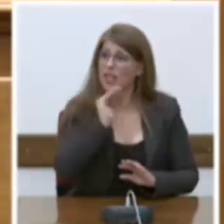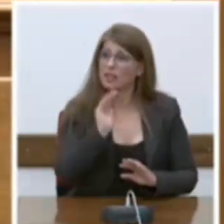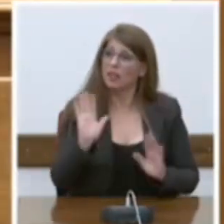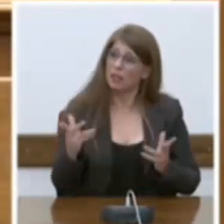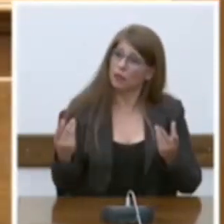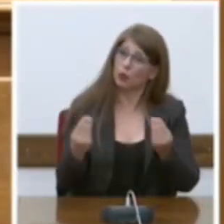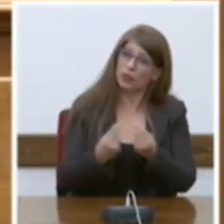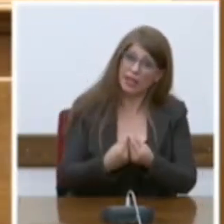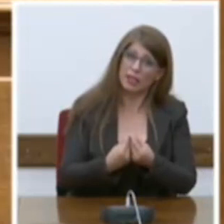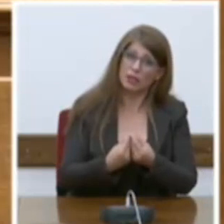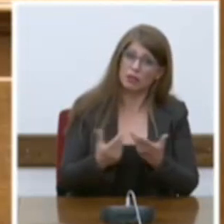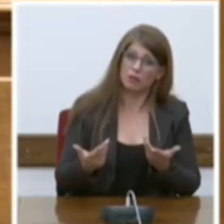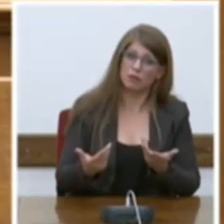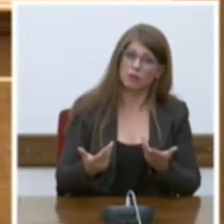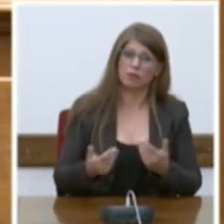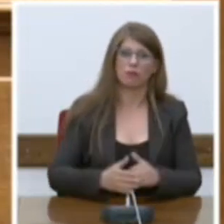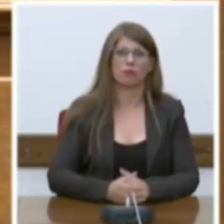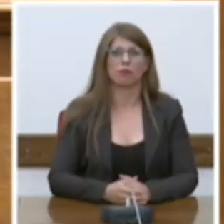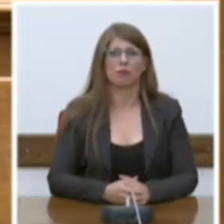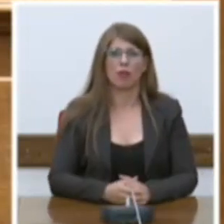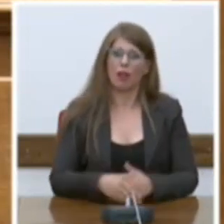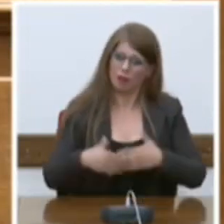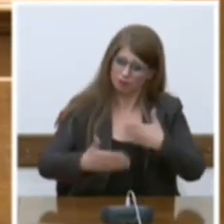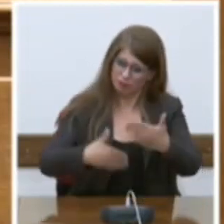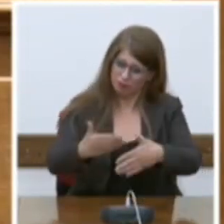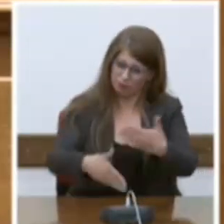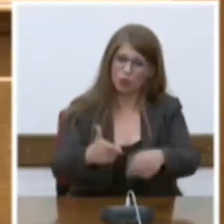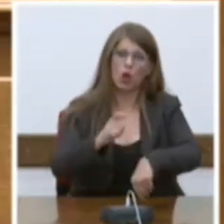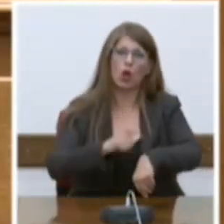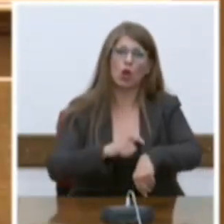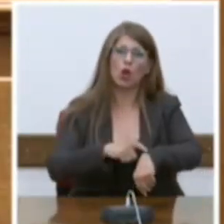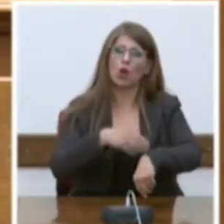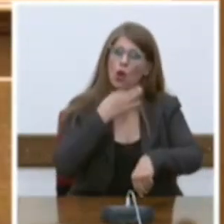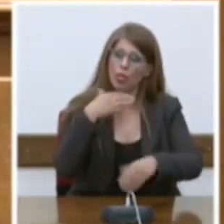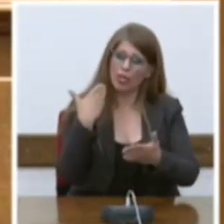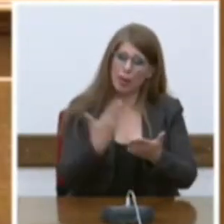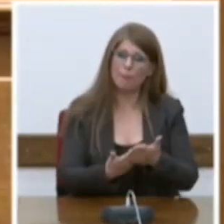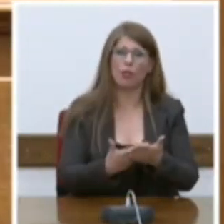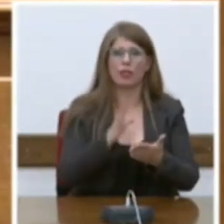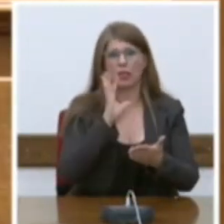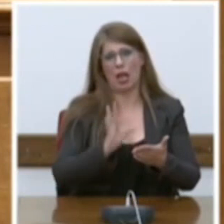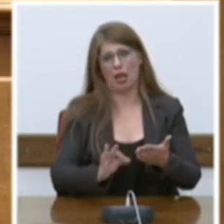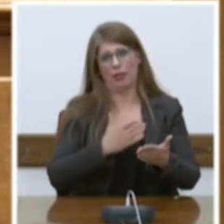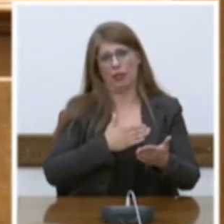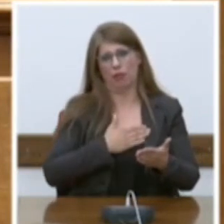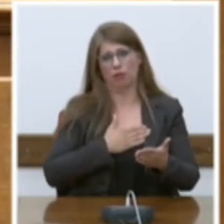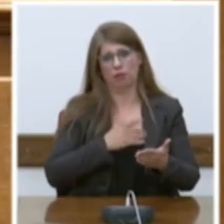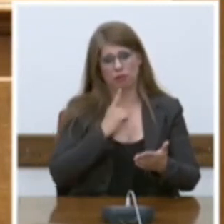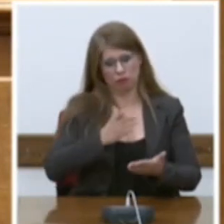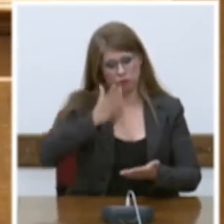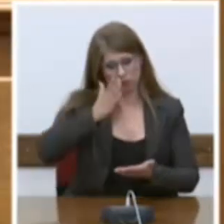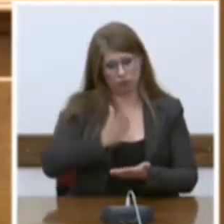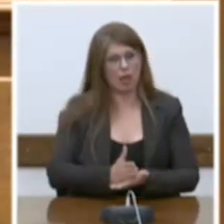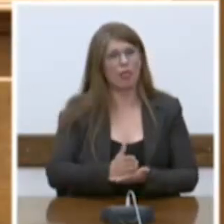βόλευε. Ο πανταμάτων χρόνος θα αποδείξει του λόγου το αληθές. Είμαστε κάθετα